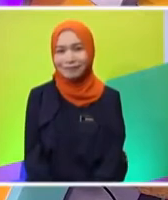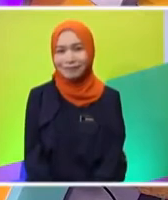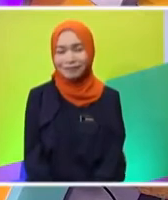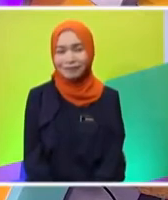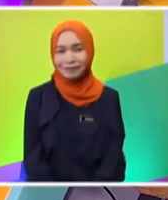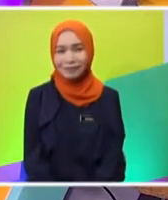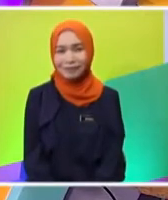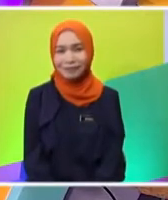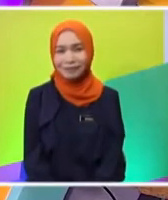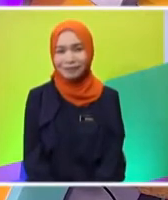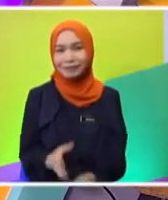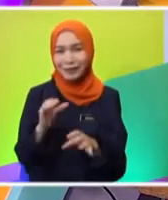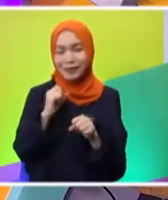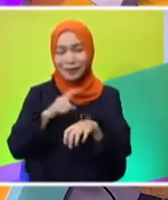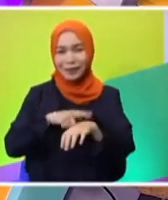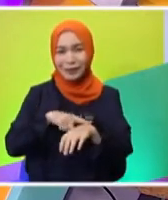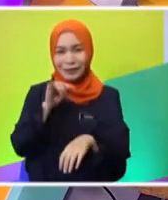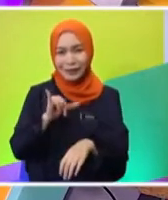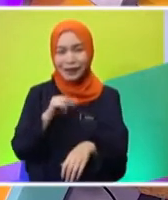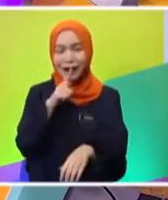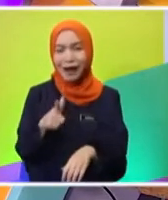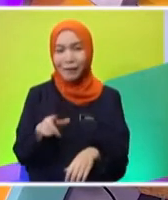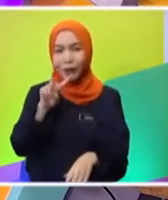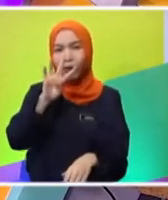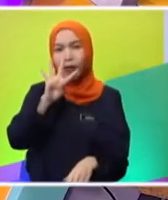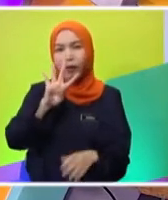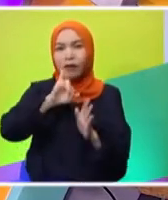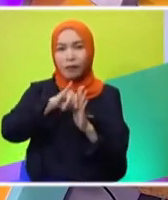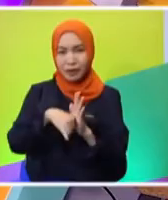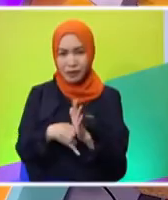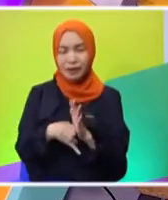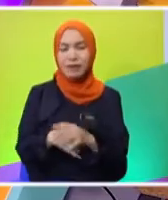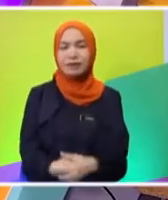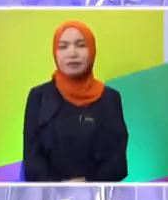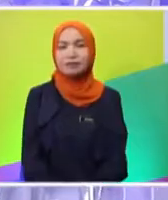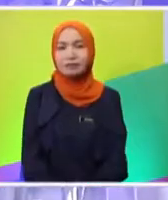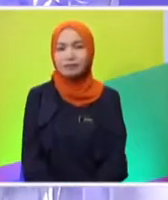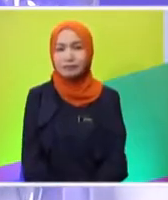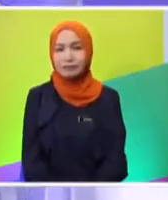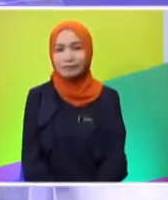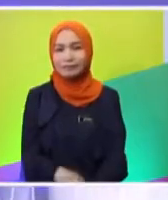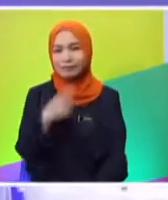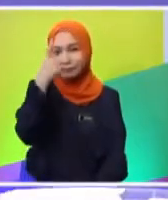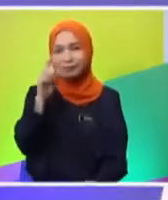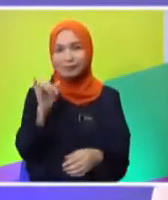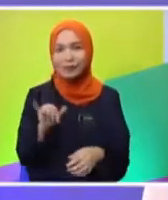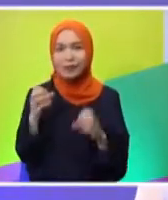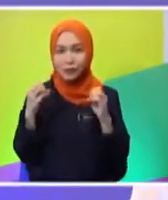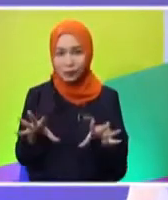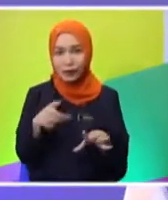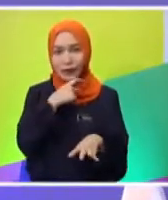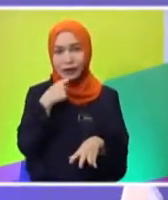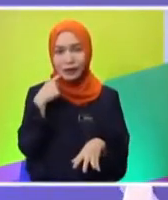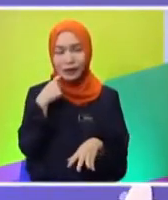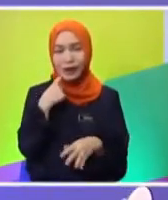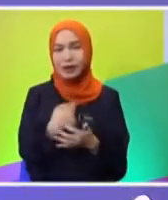harganya diambil masih untuk yang telah kering ini Oke kita akan buka sarung